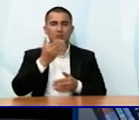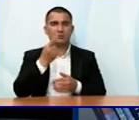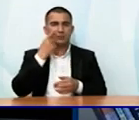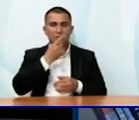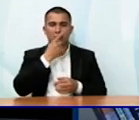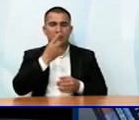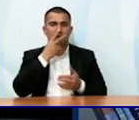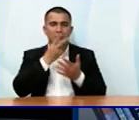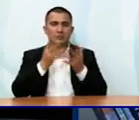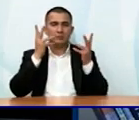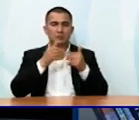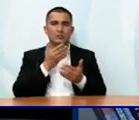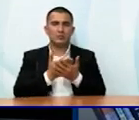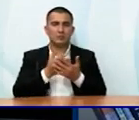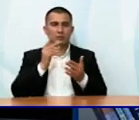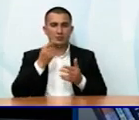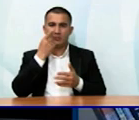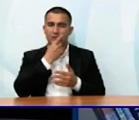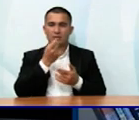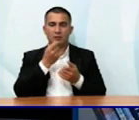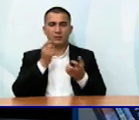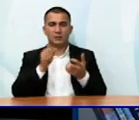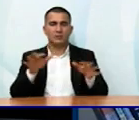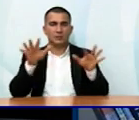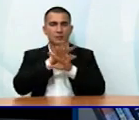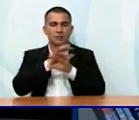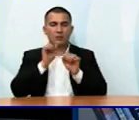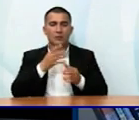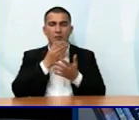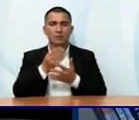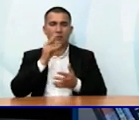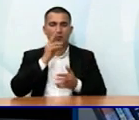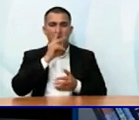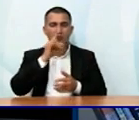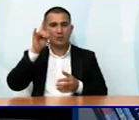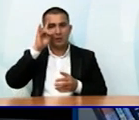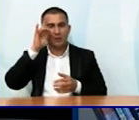ko'zgudir. Agar ko'zgu xarob bo'lib qolsa, boshqa ayblaring ko'rinmaydi degan.